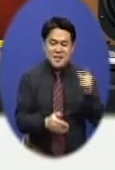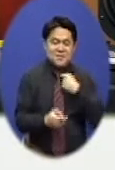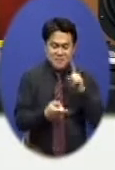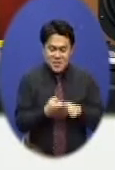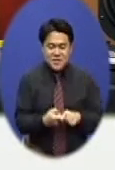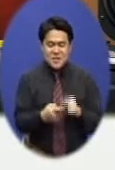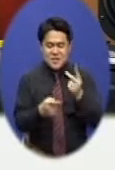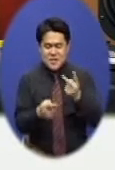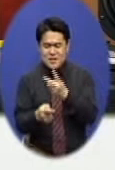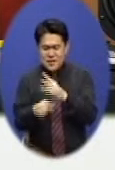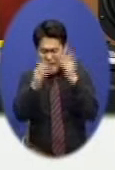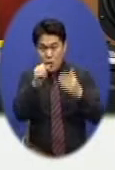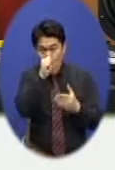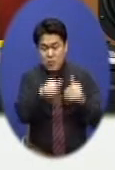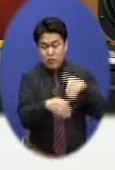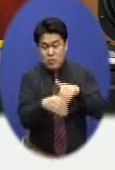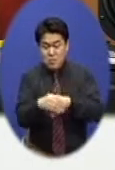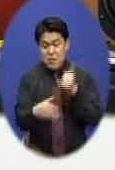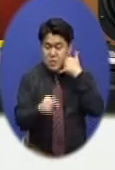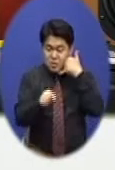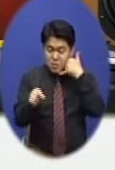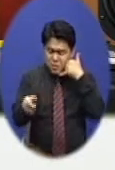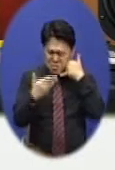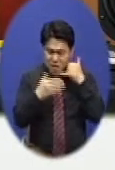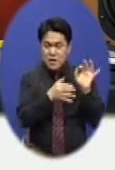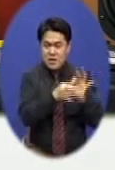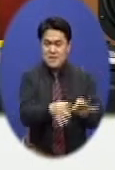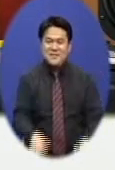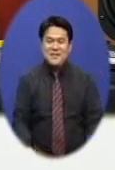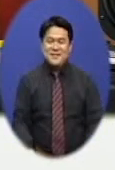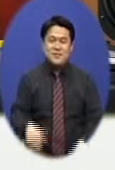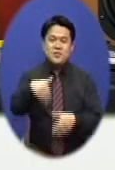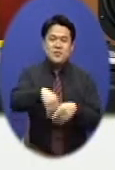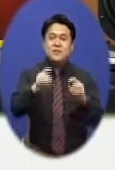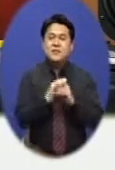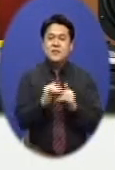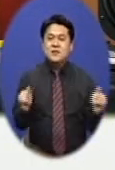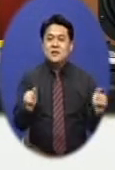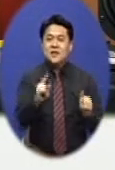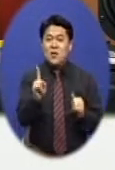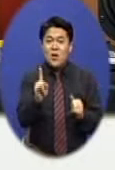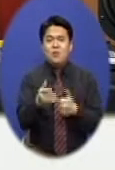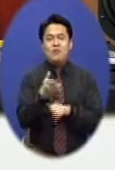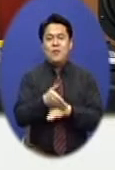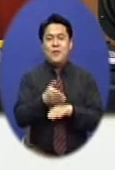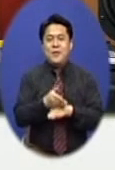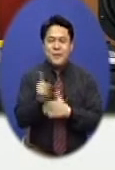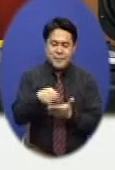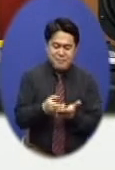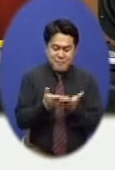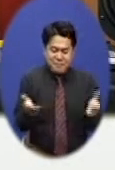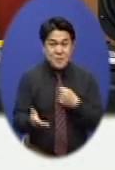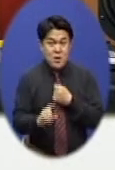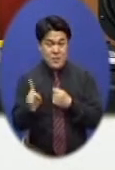든다, 3번이 마음에 든다 다 눌러주시면 맞아요. 되겠습니다. 이렇게 네. 또 심사를 해주신 분들을 그냥 말 수가 없잖아요. 원희정 씨. 네. 뭐